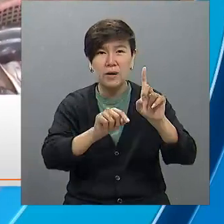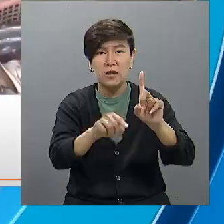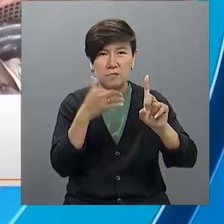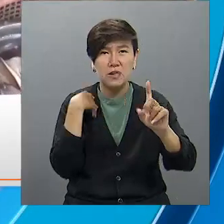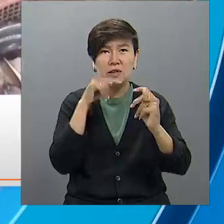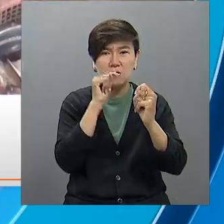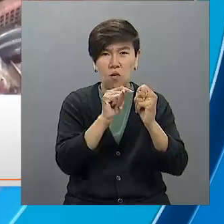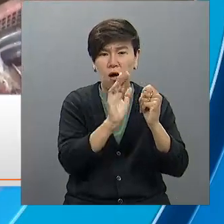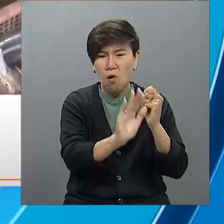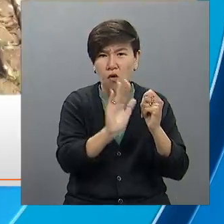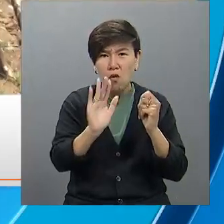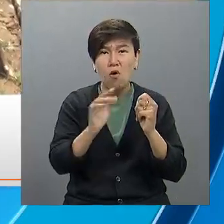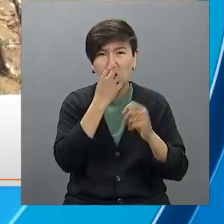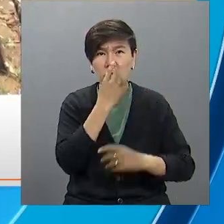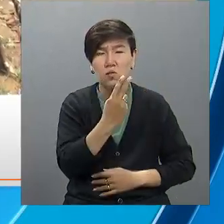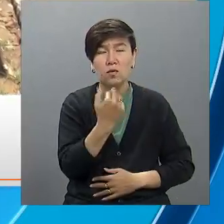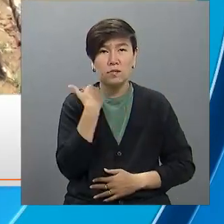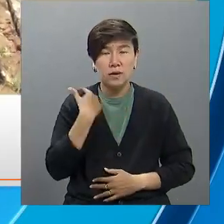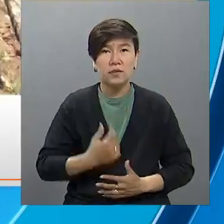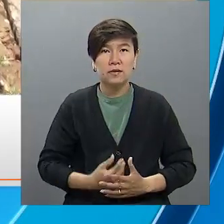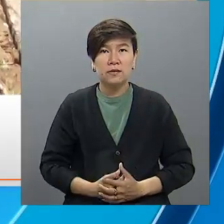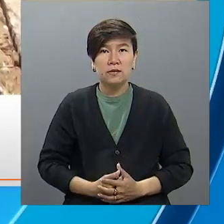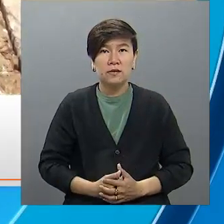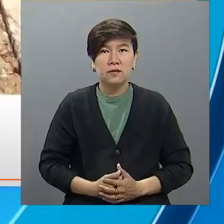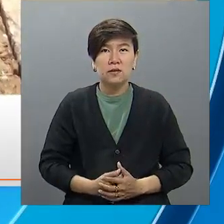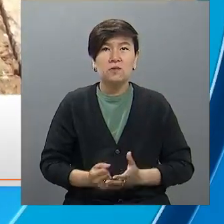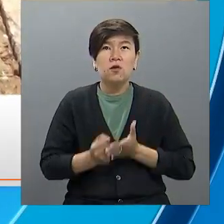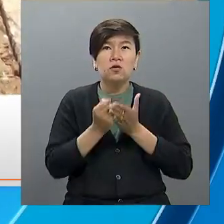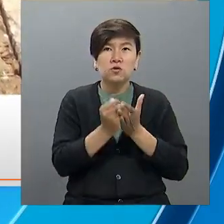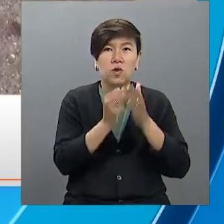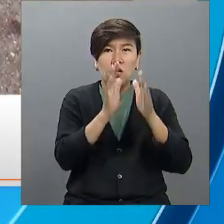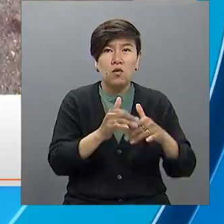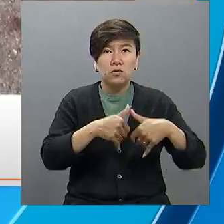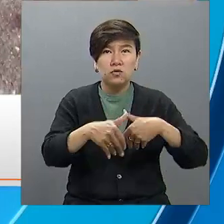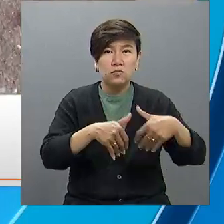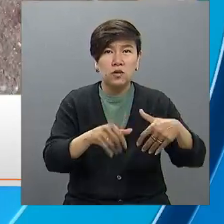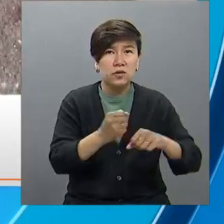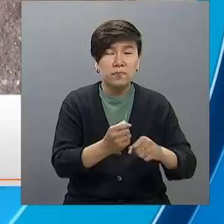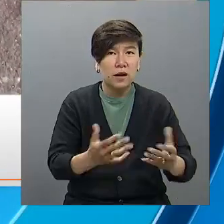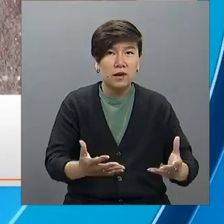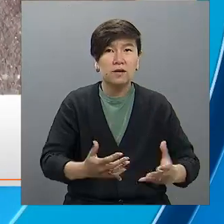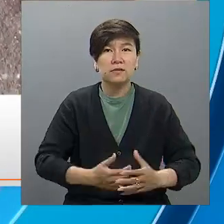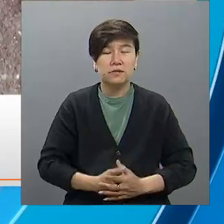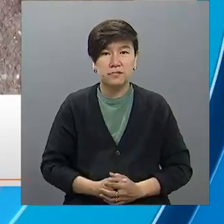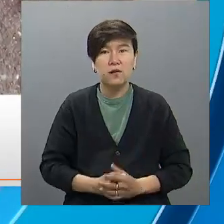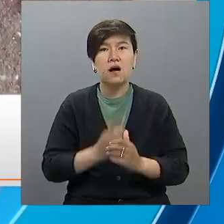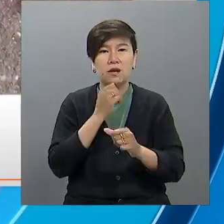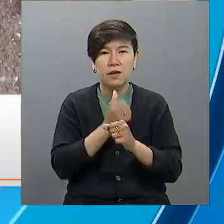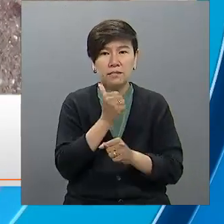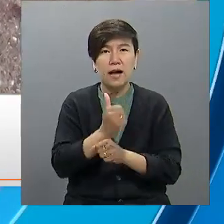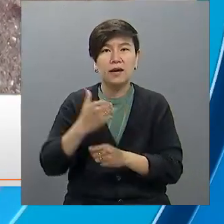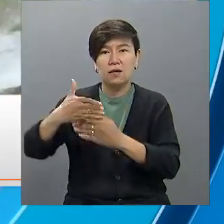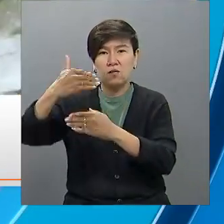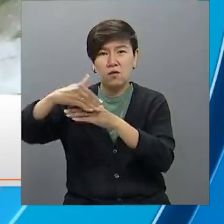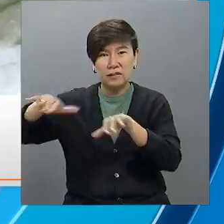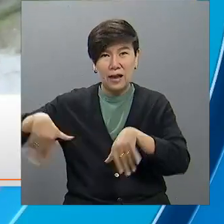แลนะครับแต่ว่าในการช่วยเหลือพี่น้องประชาชนแบบยั่งยืนนะครับก็จะทำได้โดยการก่อสร้างอ่างเก็บน้ำซึ่งพื้นที่ส่ว